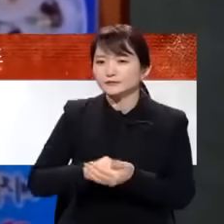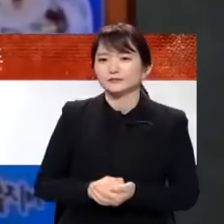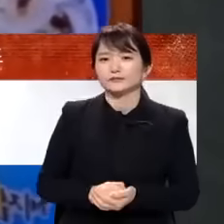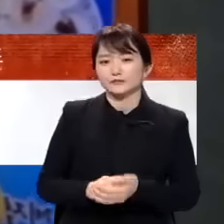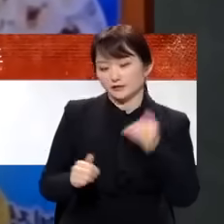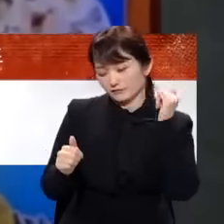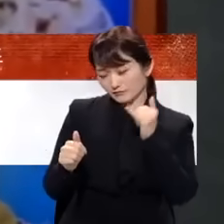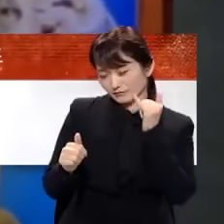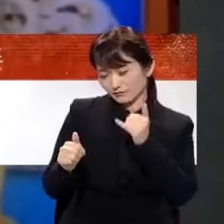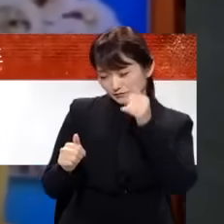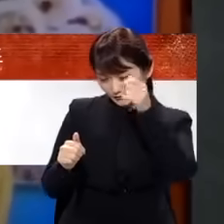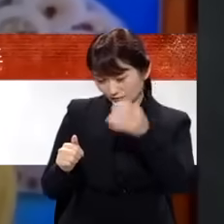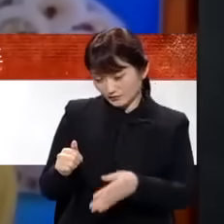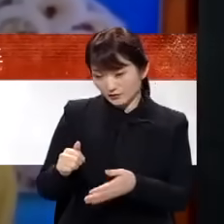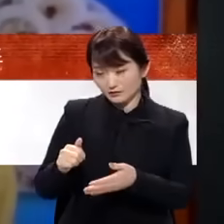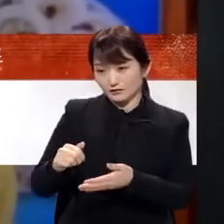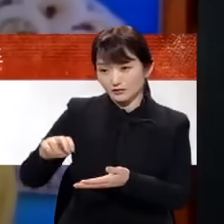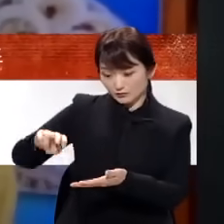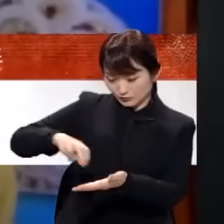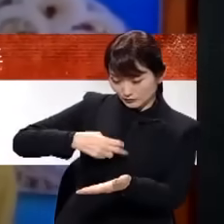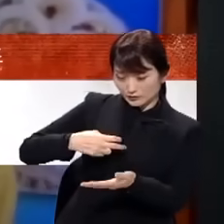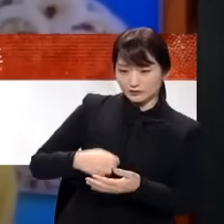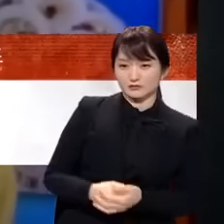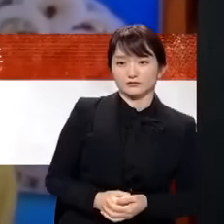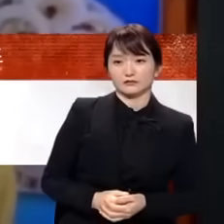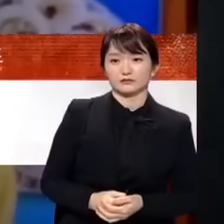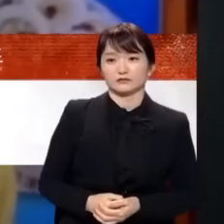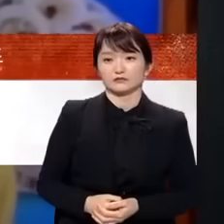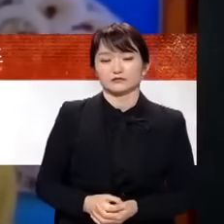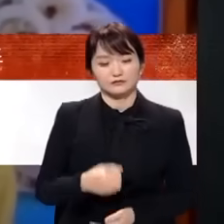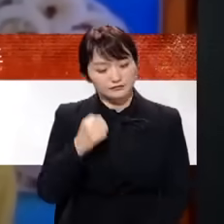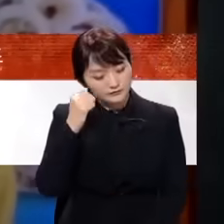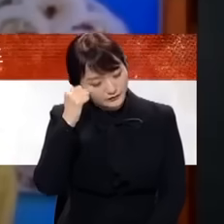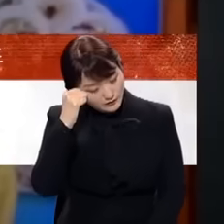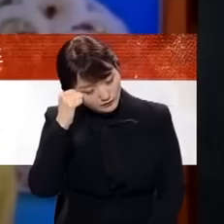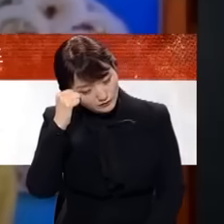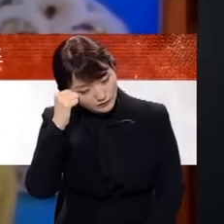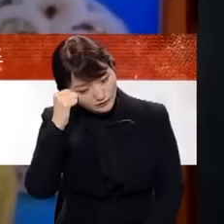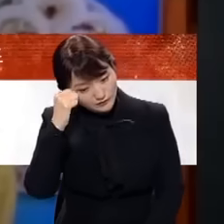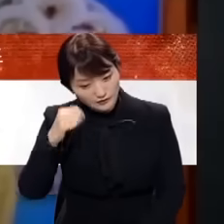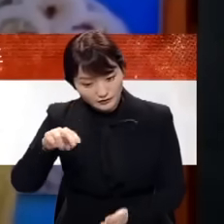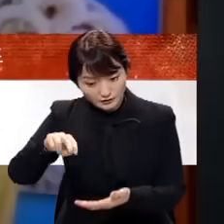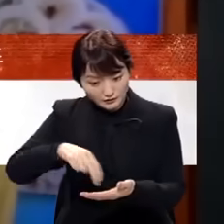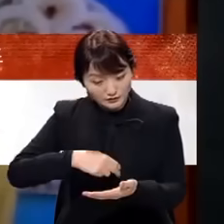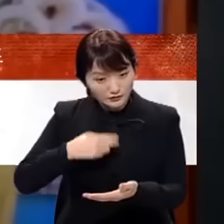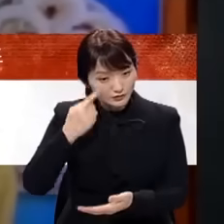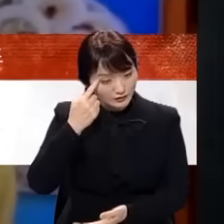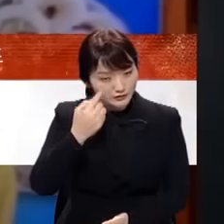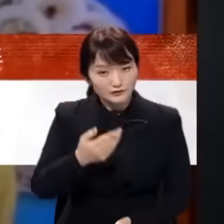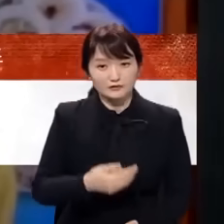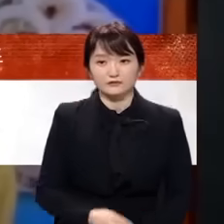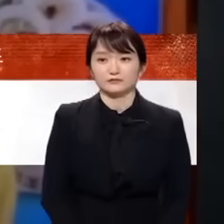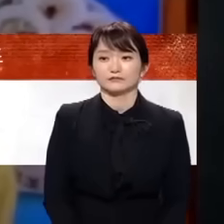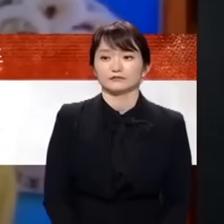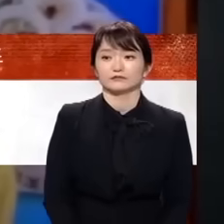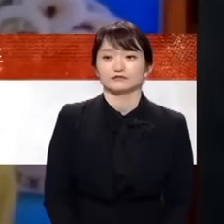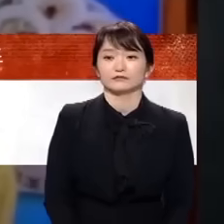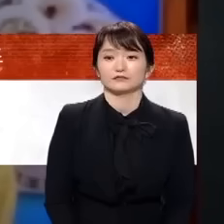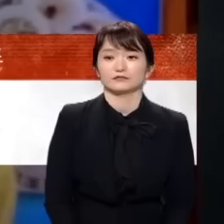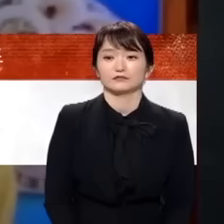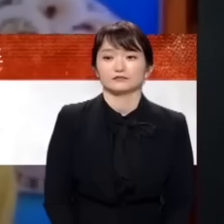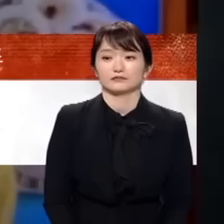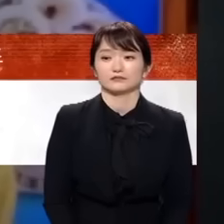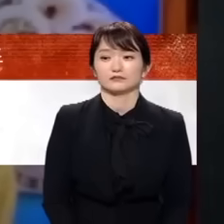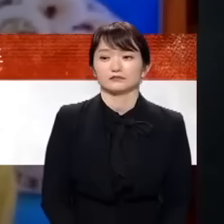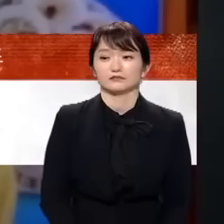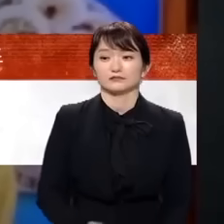거죠. 저기 자고 있는데 뭐 연락드리라고 할까요? 이런 식의 문자가 왔고 저는 저를 주인이라고 부르는 게